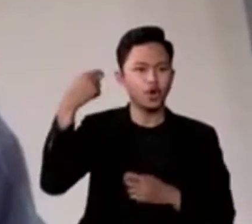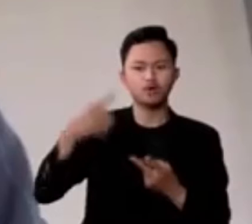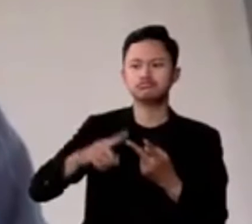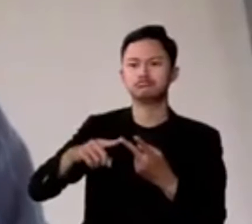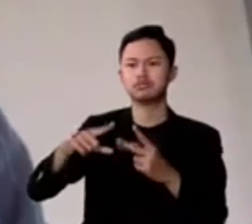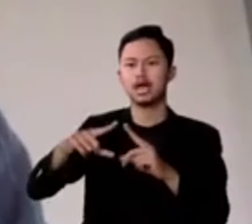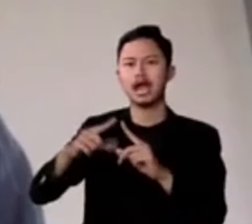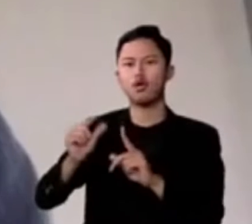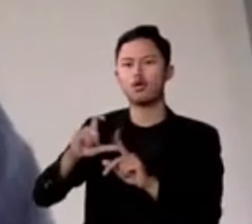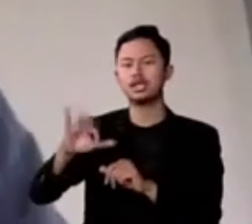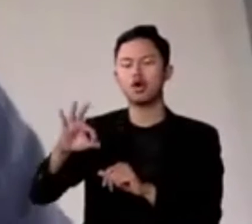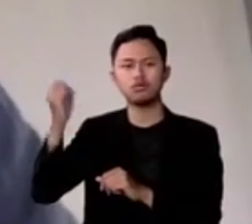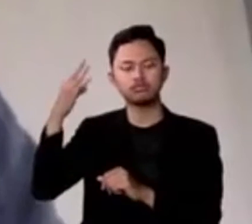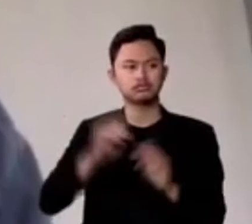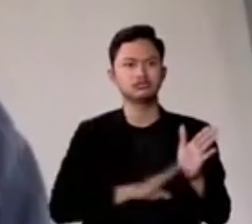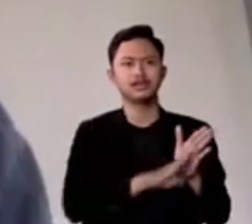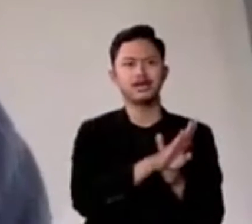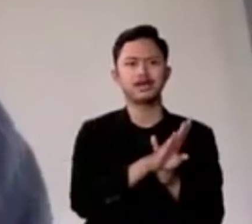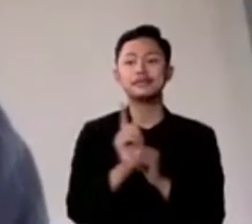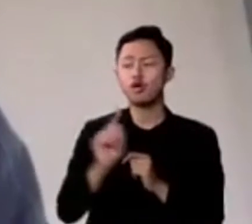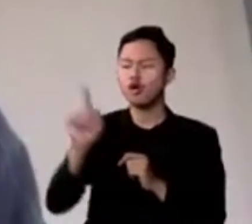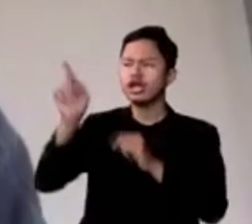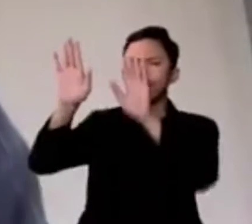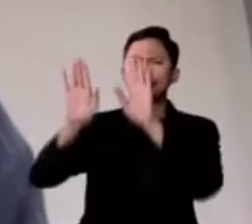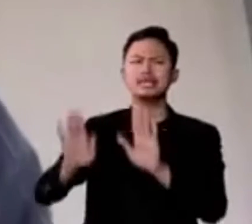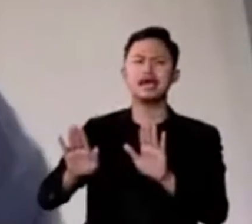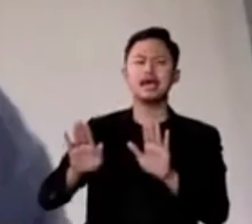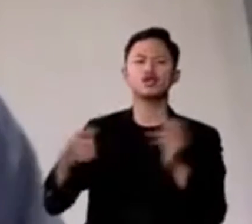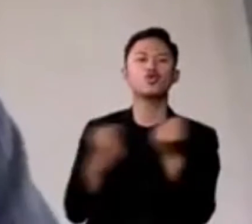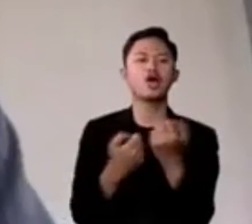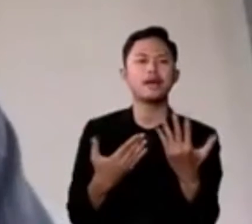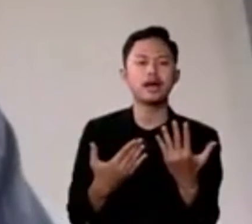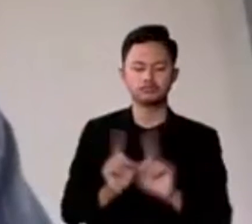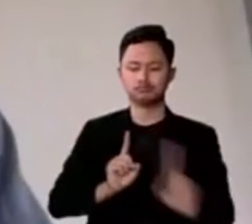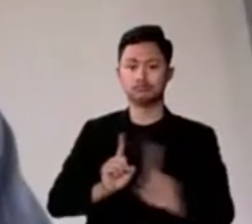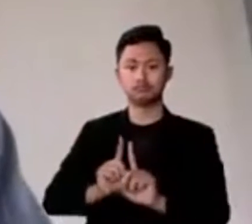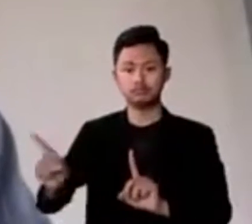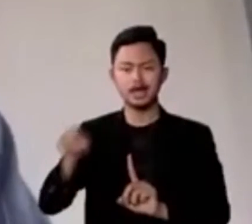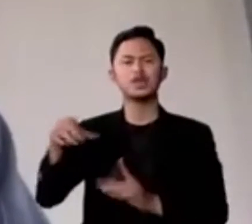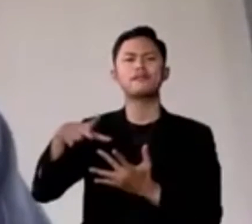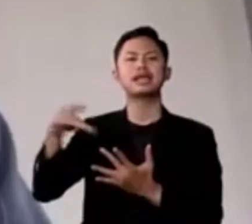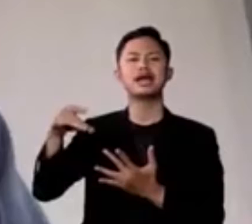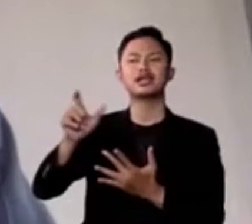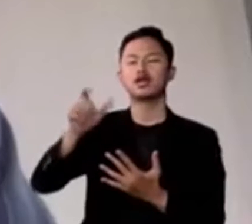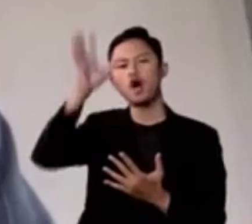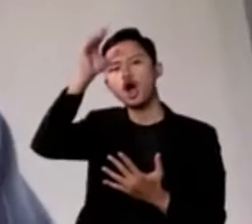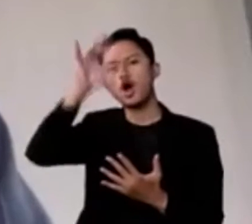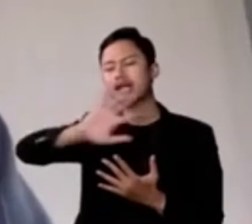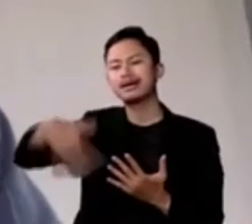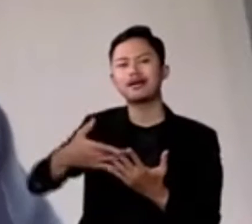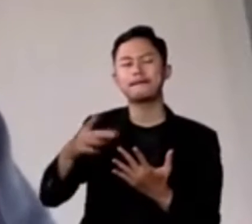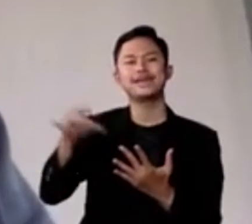Hai yang yang mendukung physical dispensing ini justru jadi Devi pilihan dan itu kalau dari sisi sakit memang akan monyet